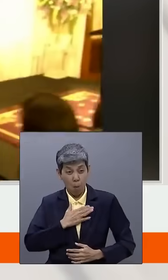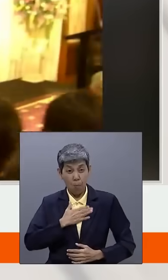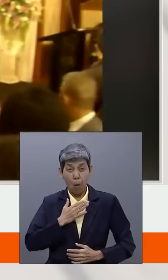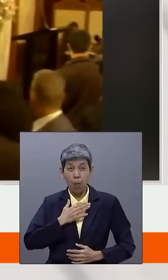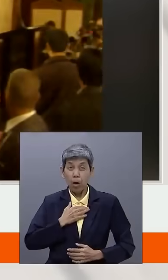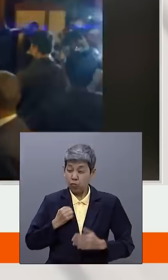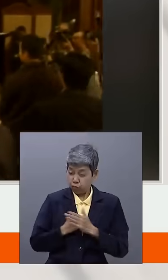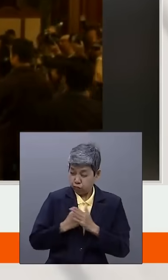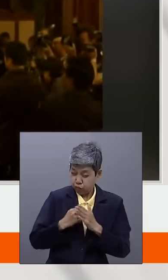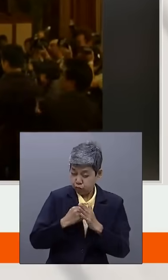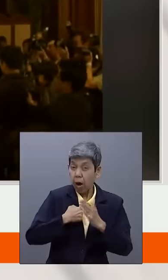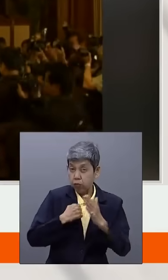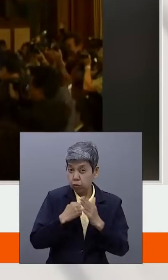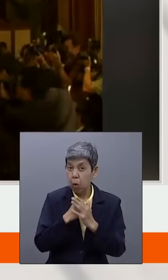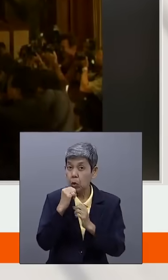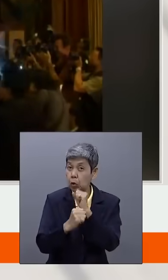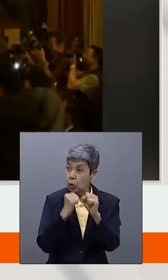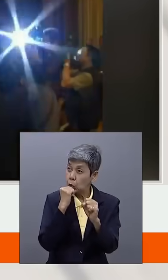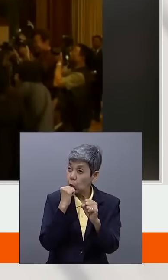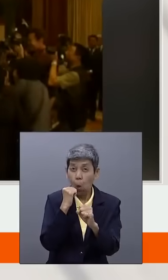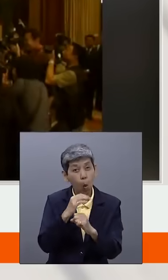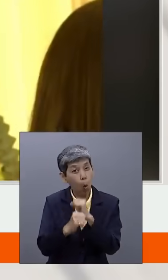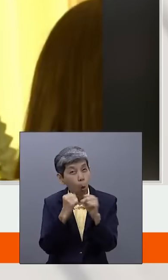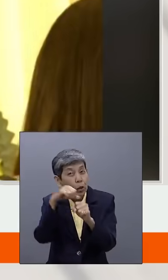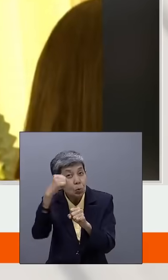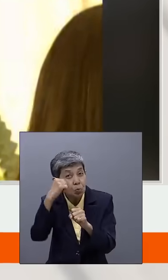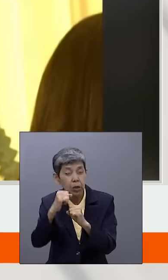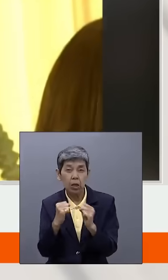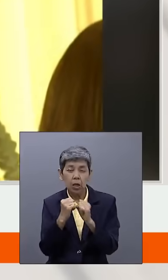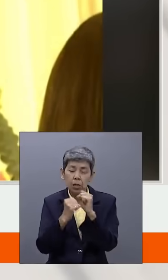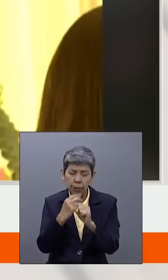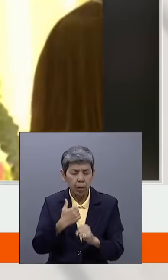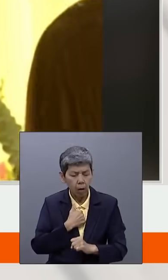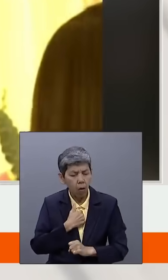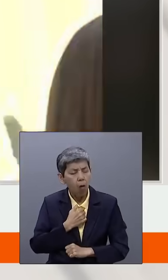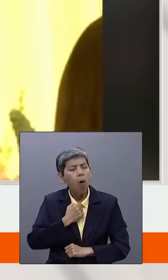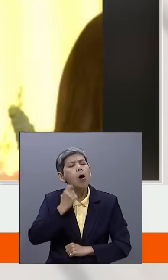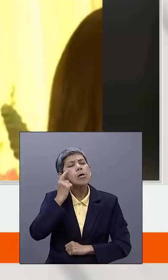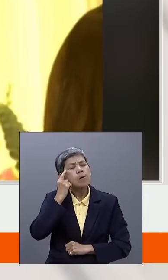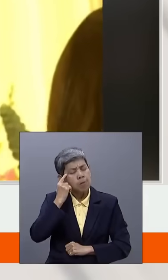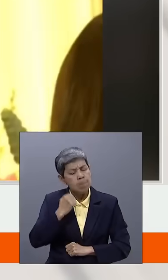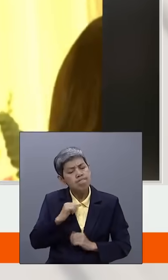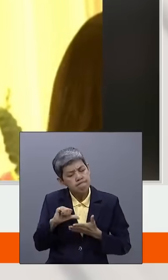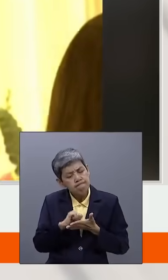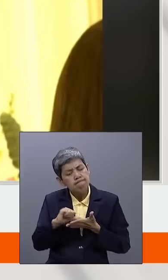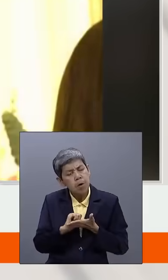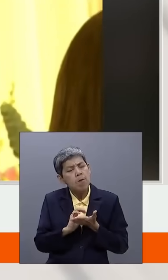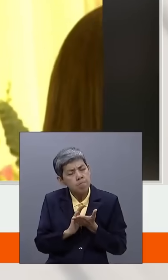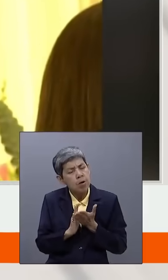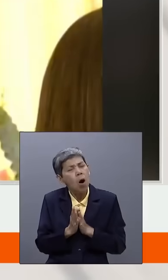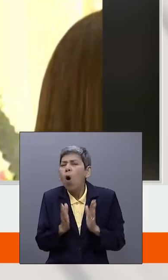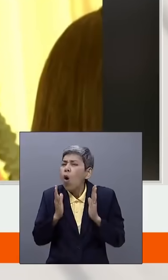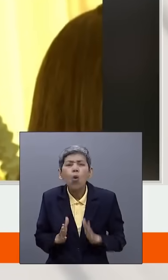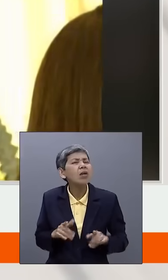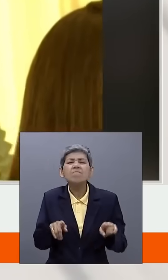าต่อสู้มาเกือบ 2-3 ทศวรรษเนี่ยผมก็มีช่วงถอดบทเรียนของเราเหมือนกันนะครับผมคิดว่ามนุษย์ทางการเมือง